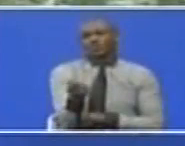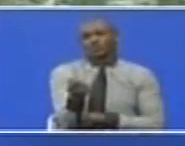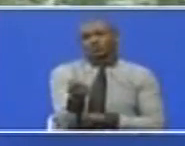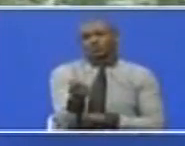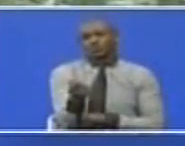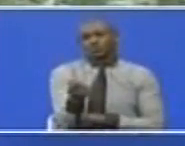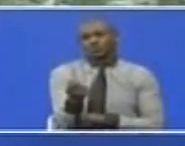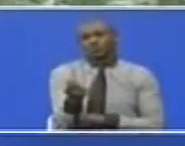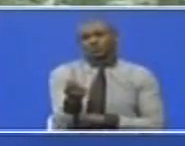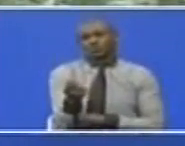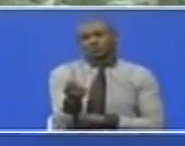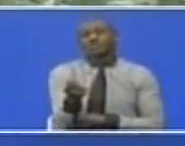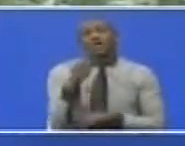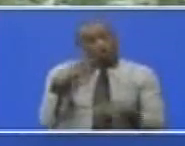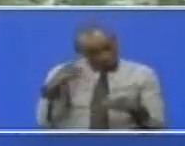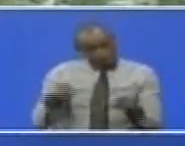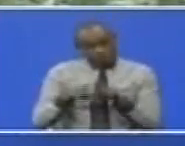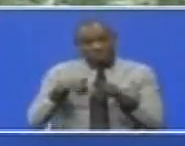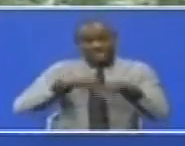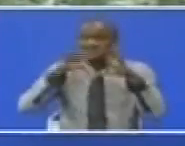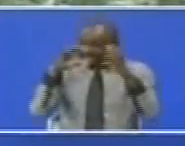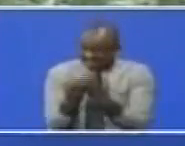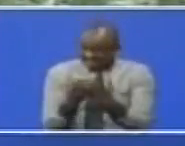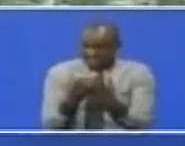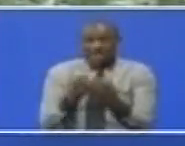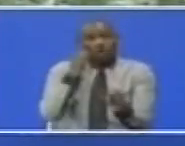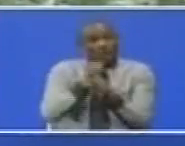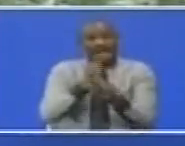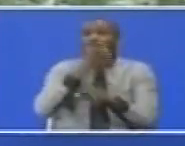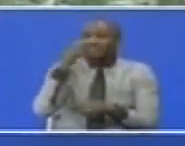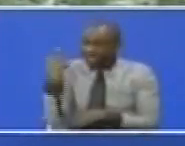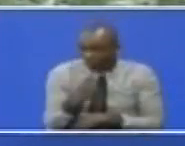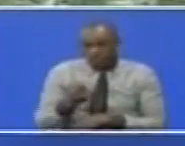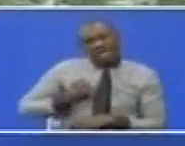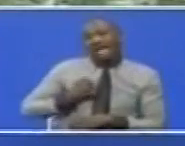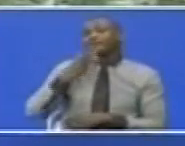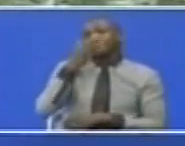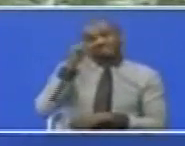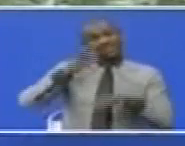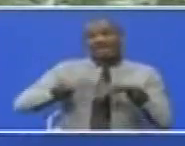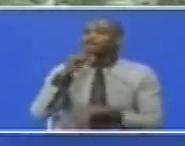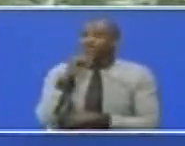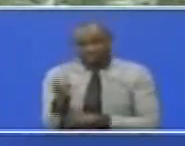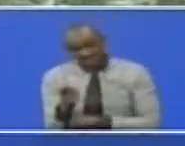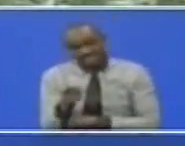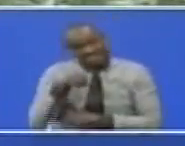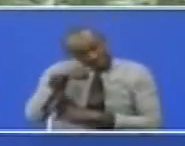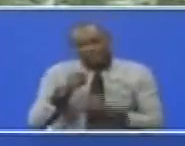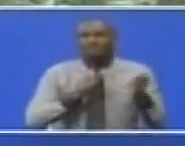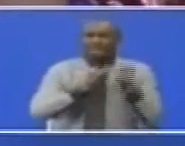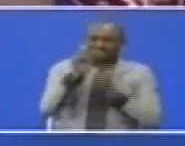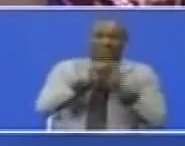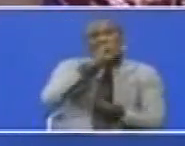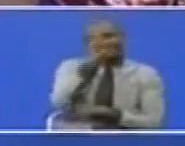vijana, na pia performance yao wasichana wana perform vizuri, wanapita kuliko